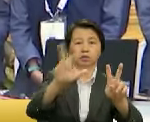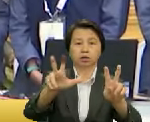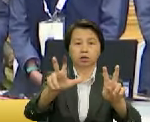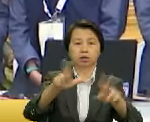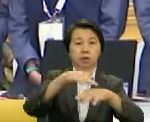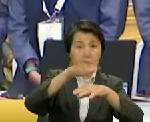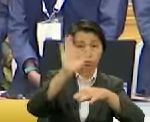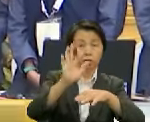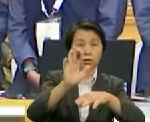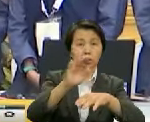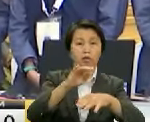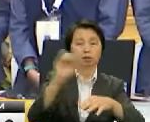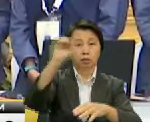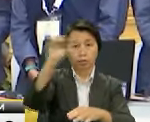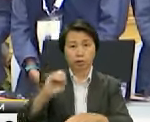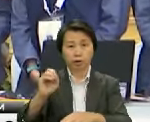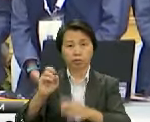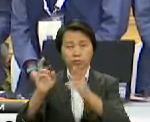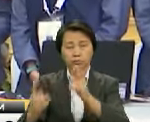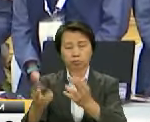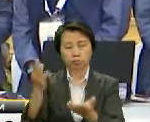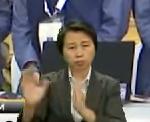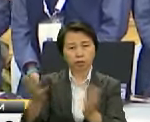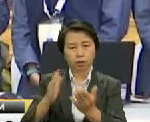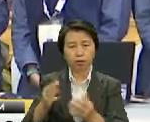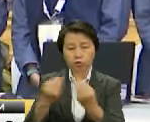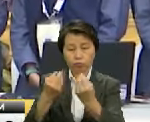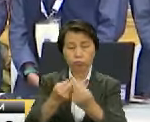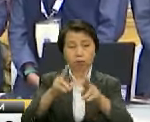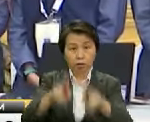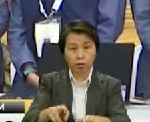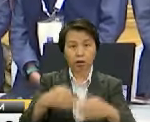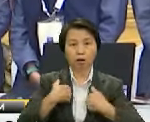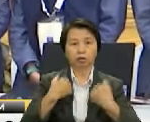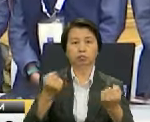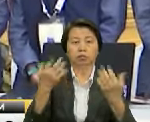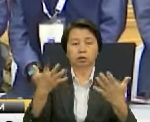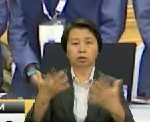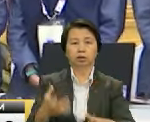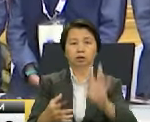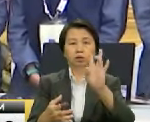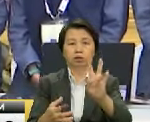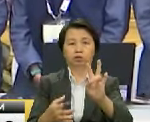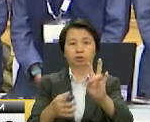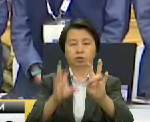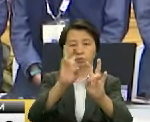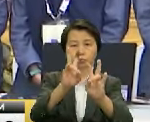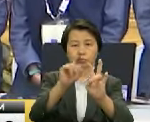2,963 undi. Peratus pengundian berbanding dengan jumlah pemilih adalah sebanyak